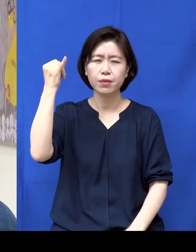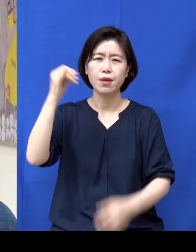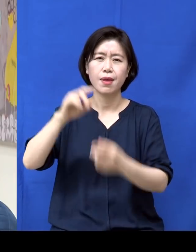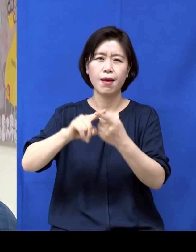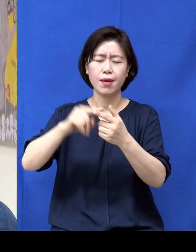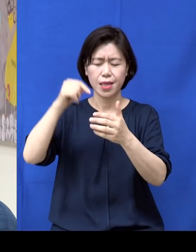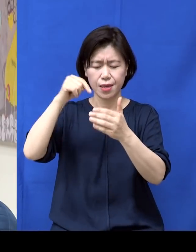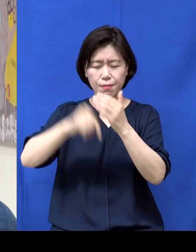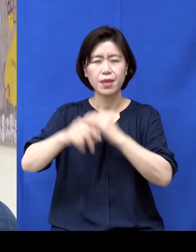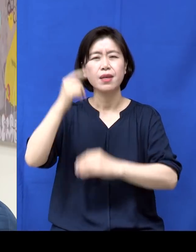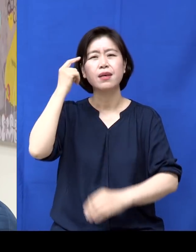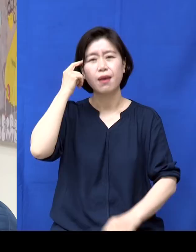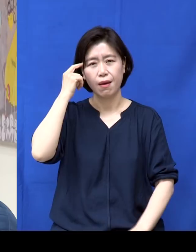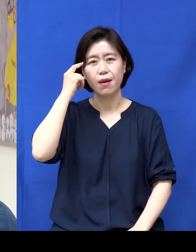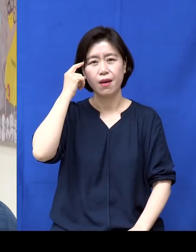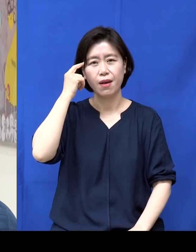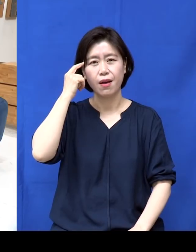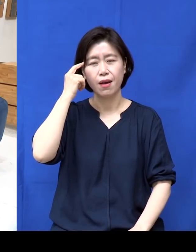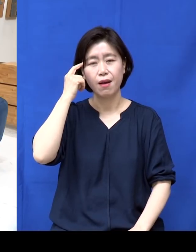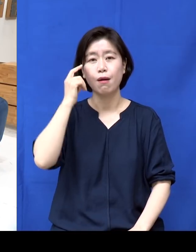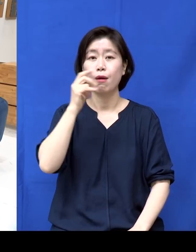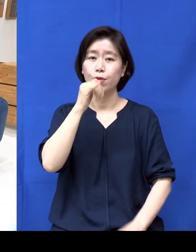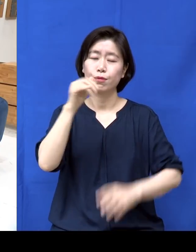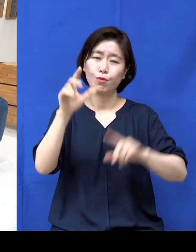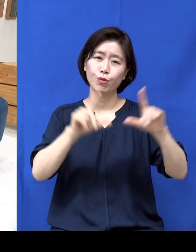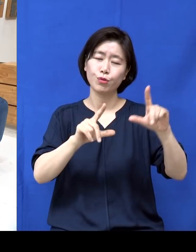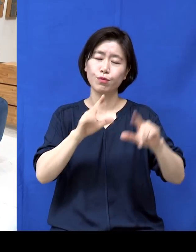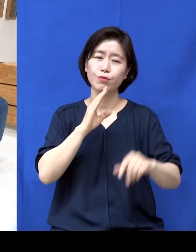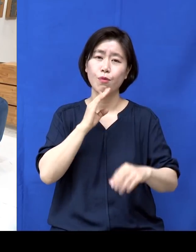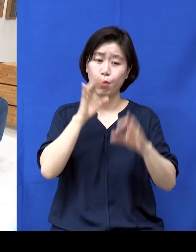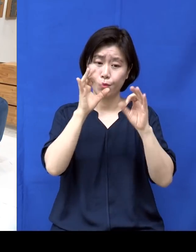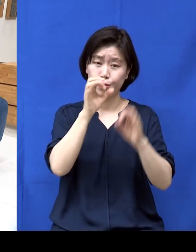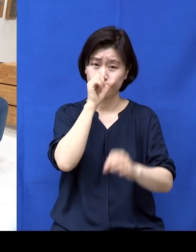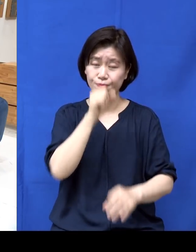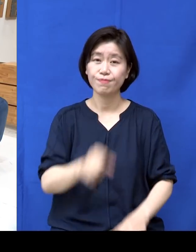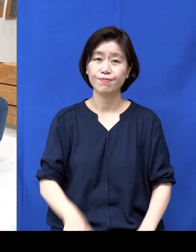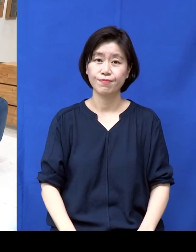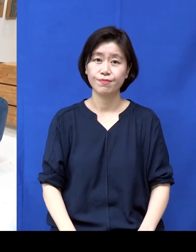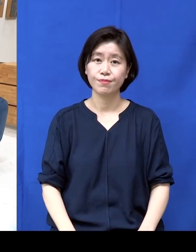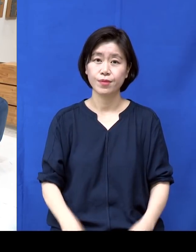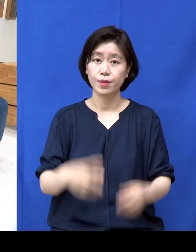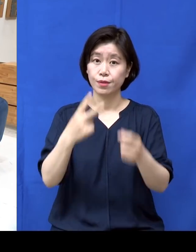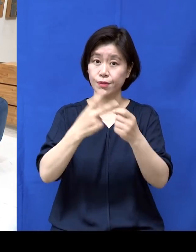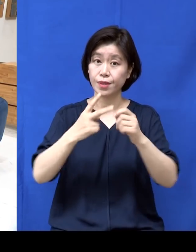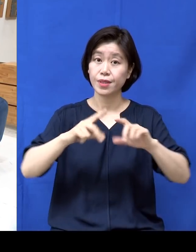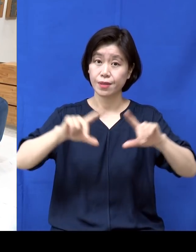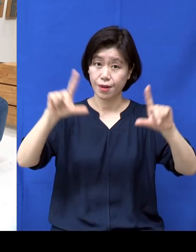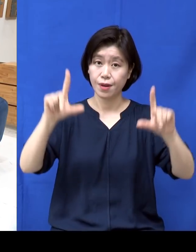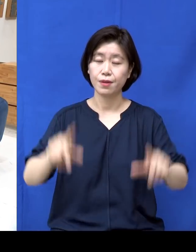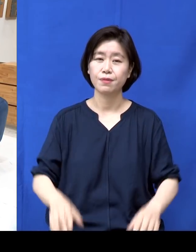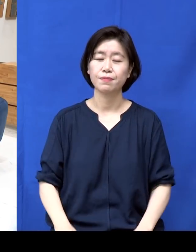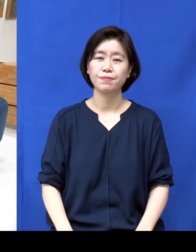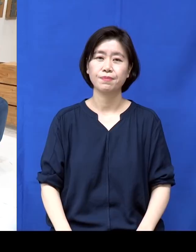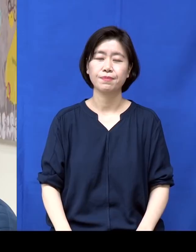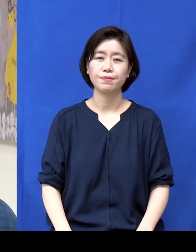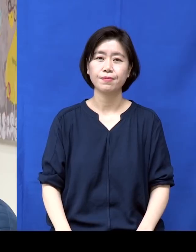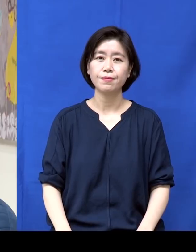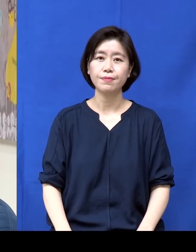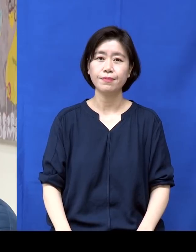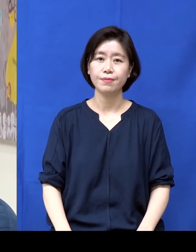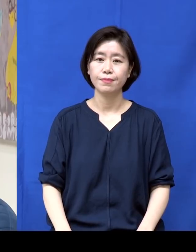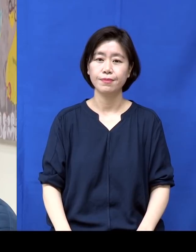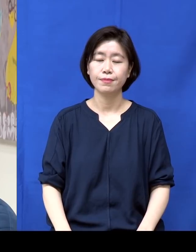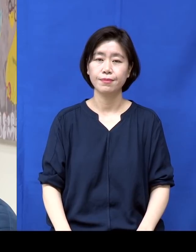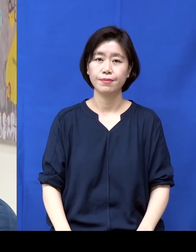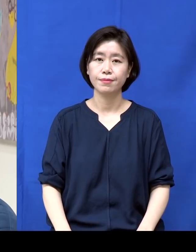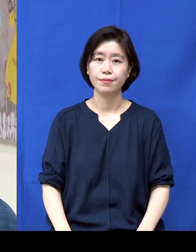가깝게 이분들은 경험하고 나누고 계시더라고요. 네. 역설적이게도. 둘째 날이 됐을 때 뭘 하셨냐면